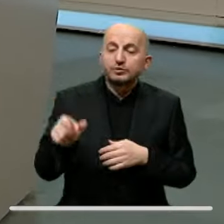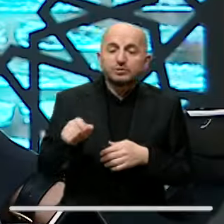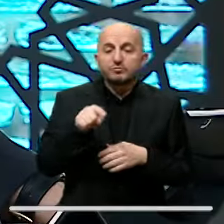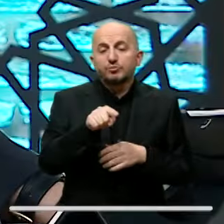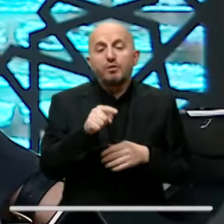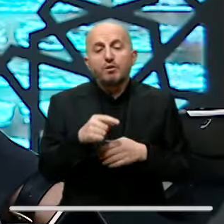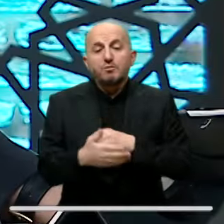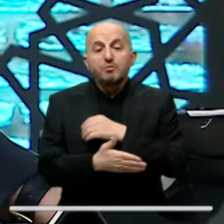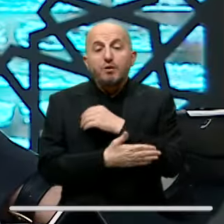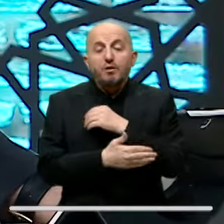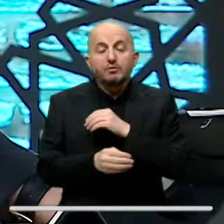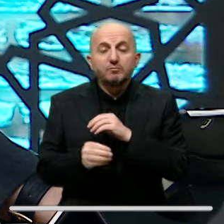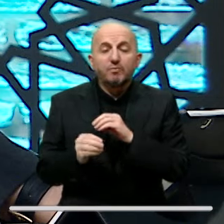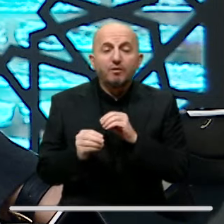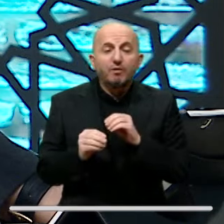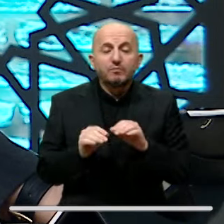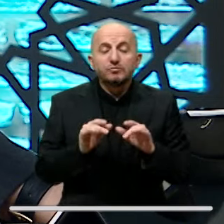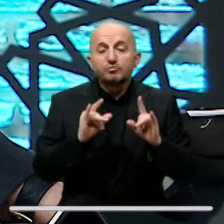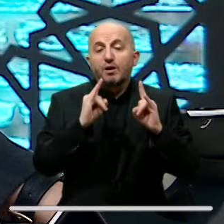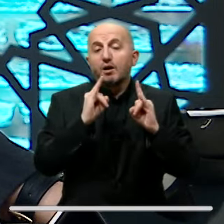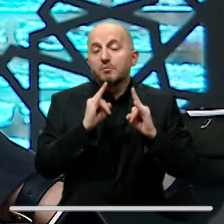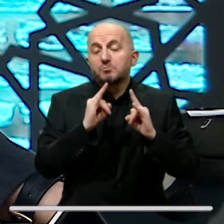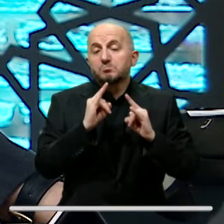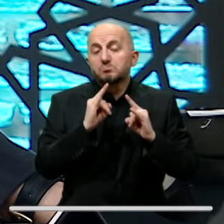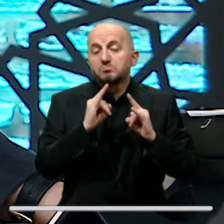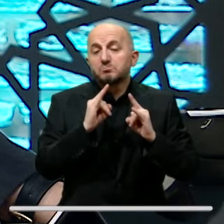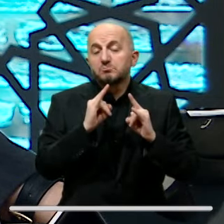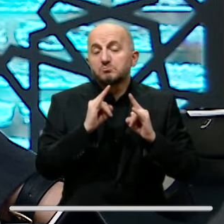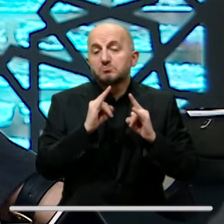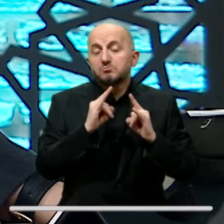yaptığı yardımlar acaba bu caminin